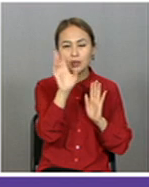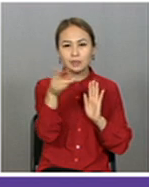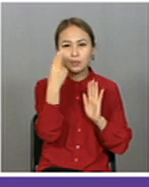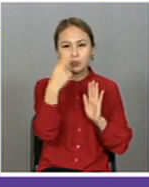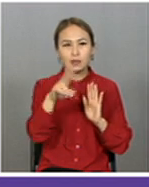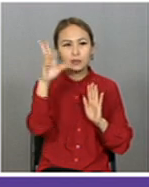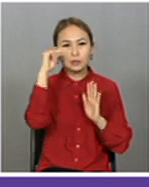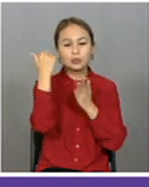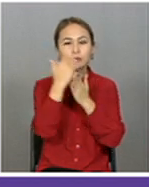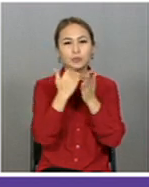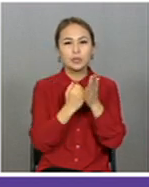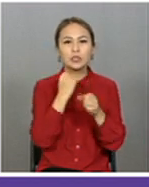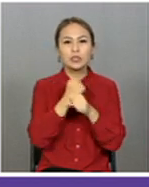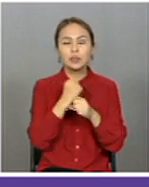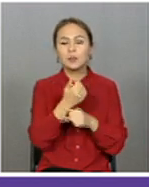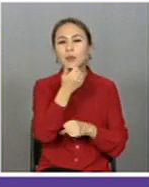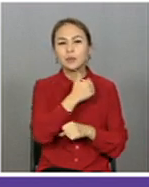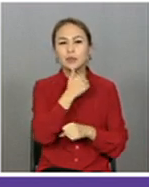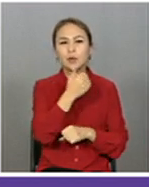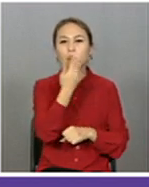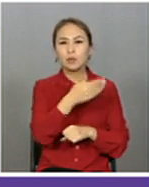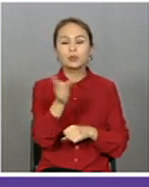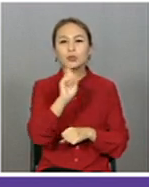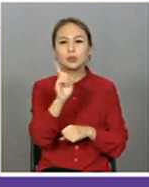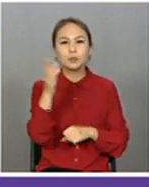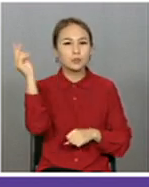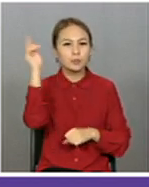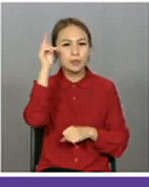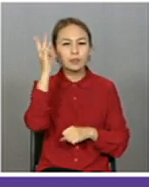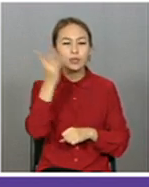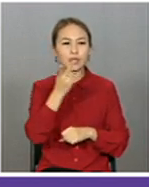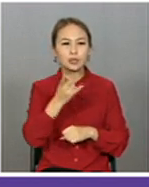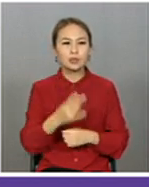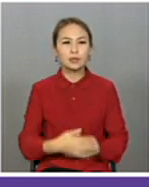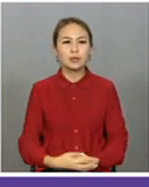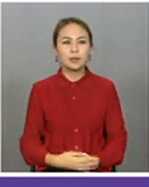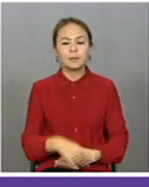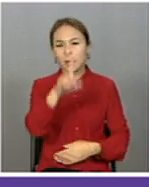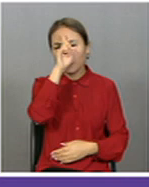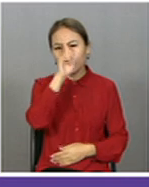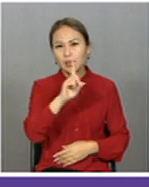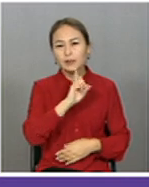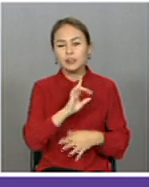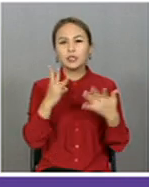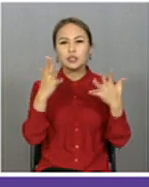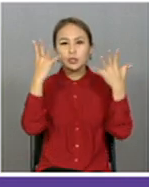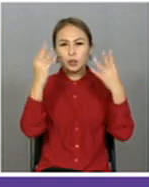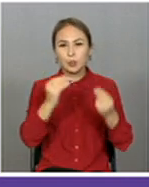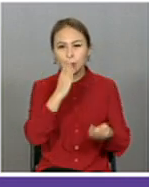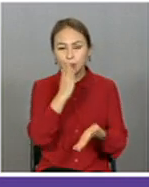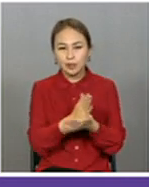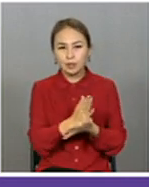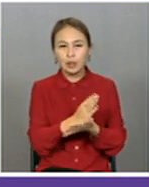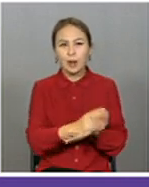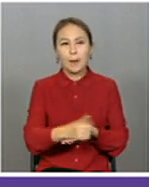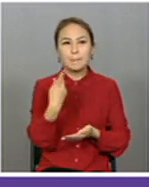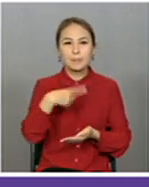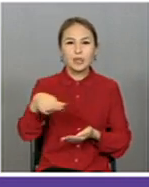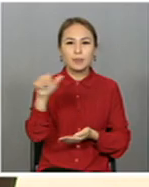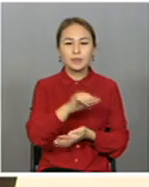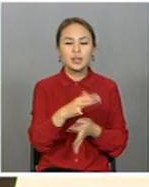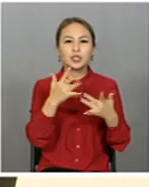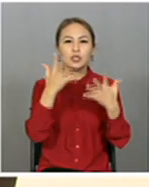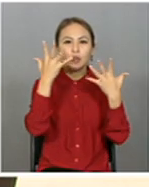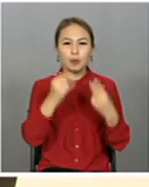жасап көрейік. Ол үшін бізге білім қажет. Бір айда неше күн бар? Бір аптада неше күн